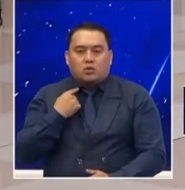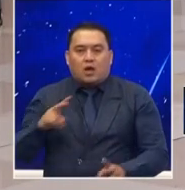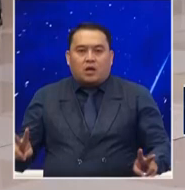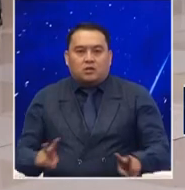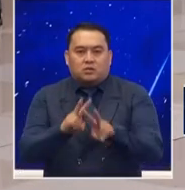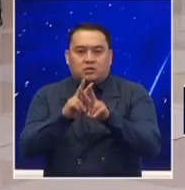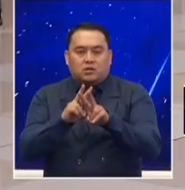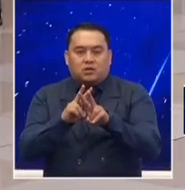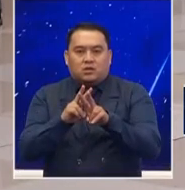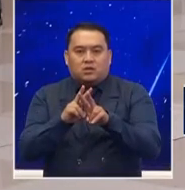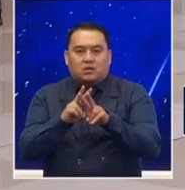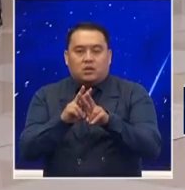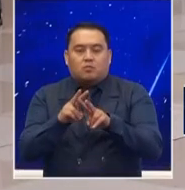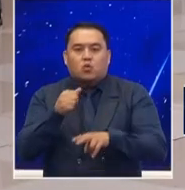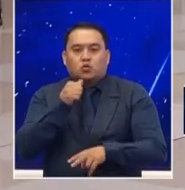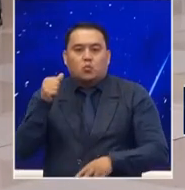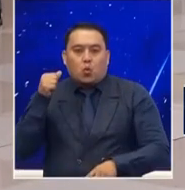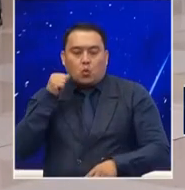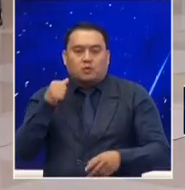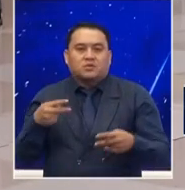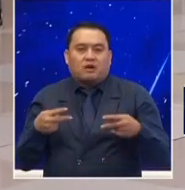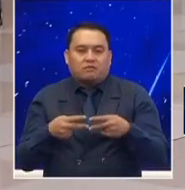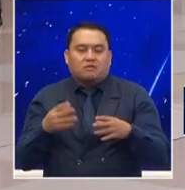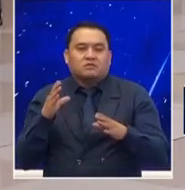Талдыкурган-Нур-Султан в сравнении с прошлым годом